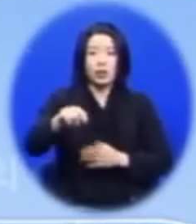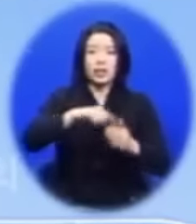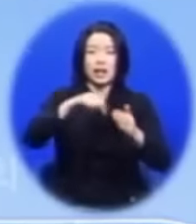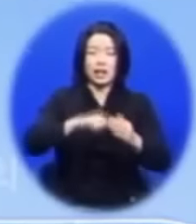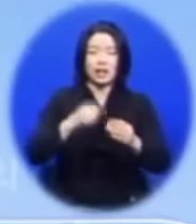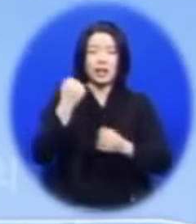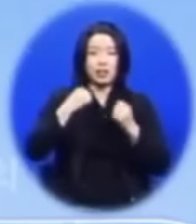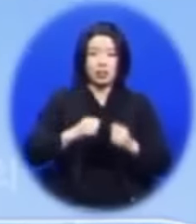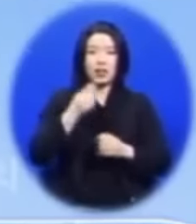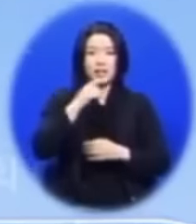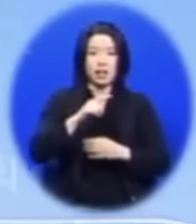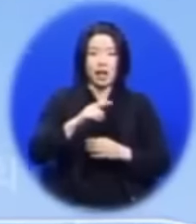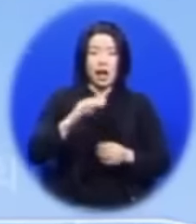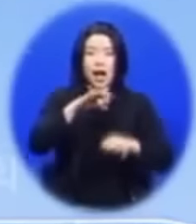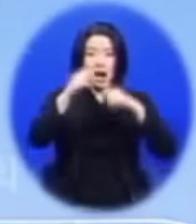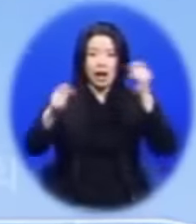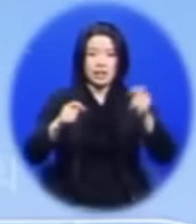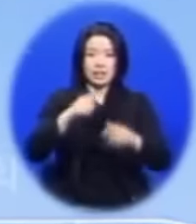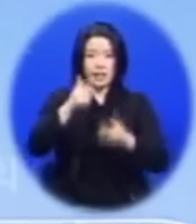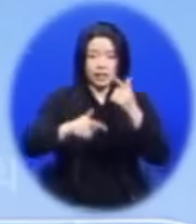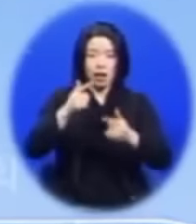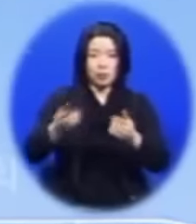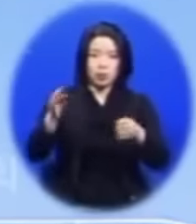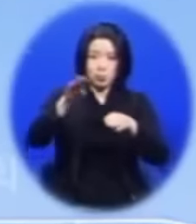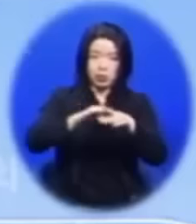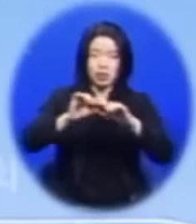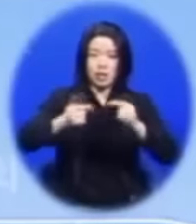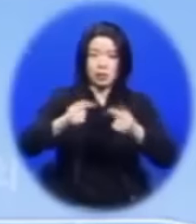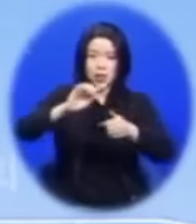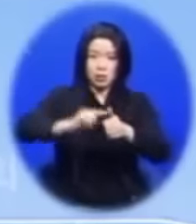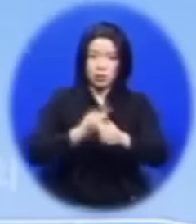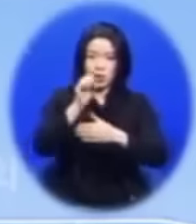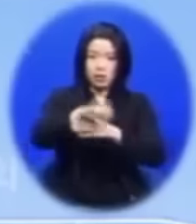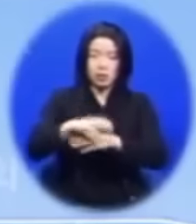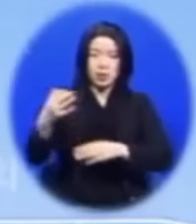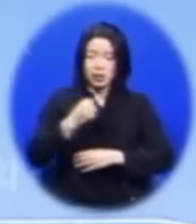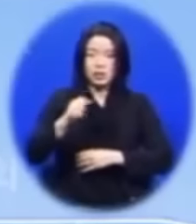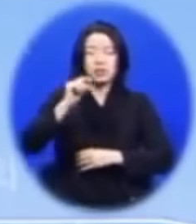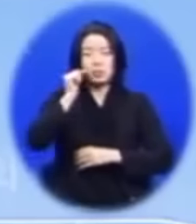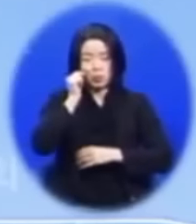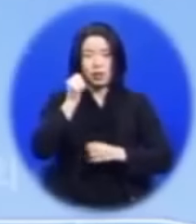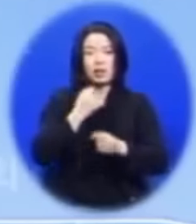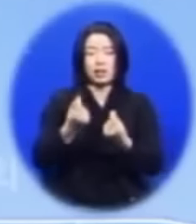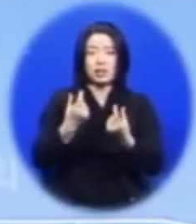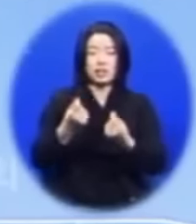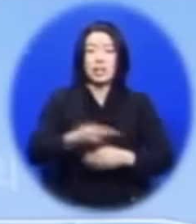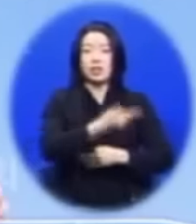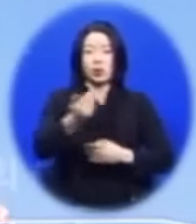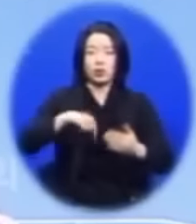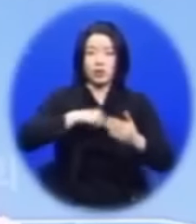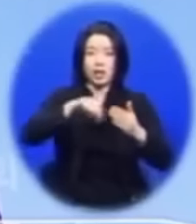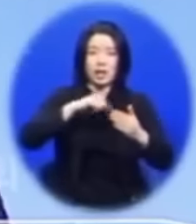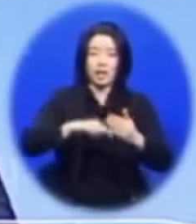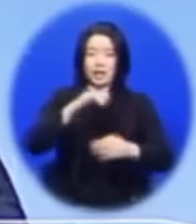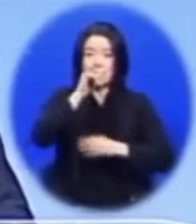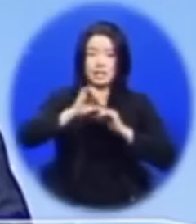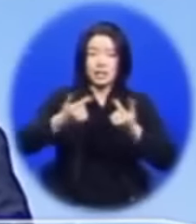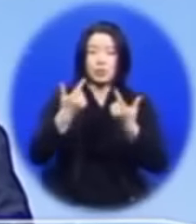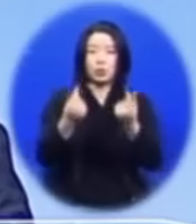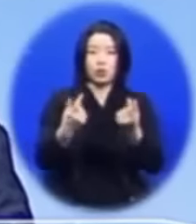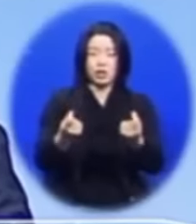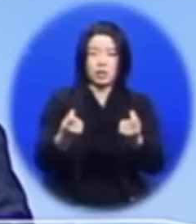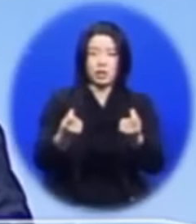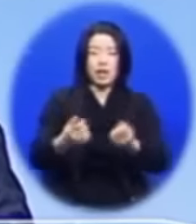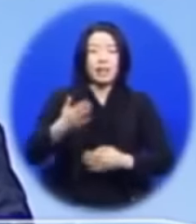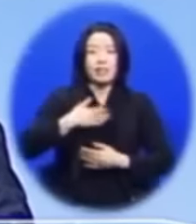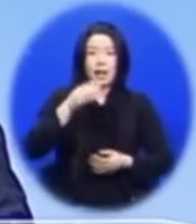가지가 포도나무에 붙어 있지 아니하면 스스로 열매를 맺을 수 없음 같이 너희도 내 안에 있지 아니하면 그러하리라 나는